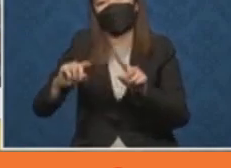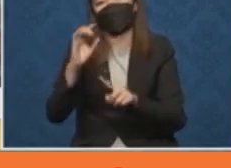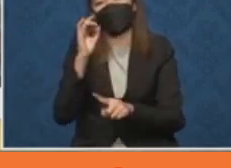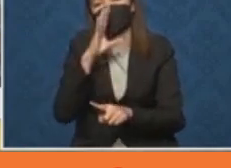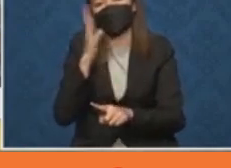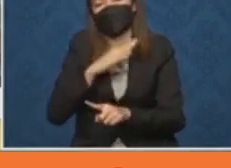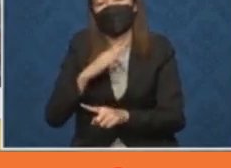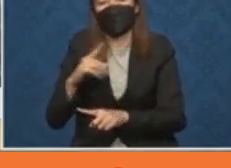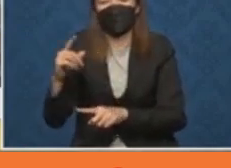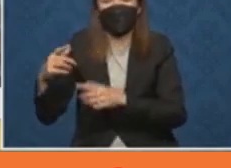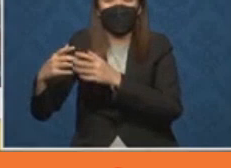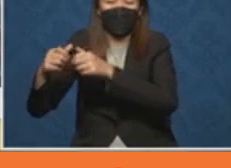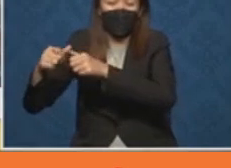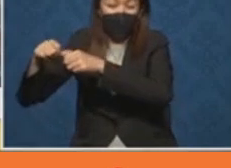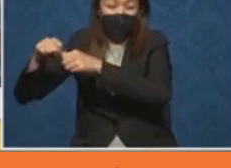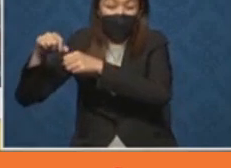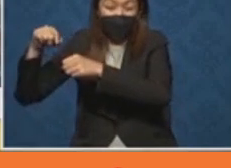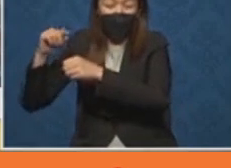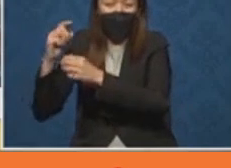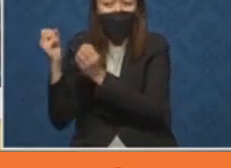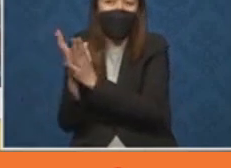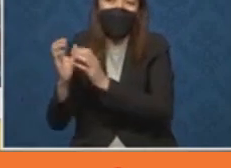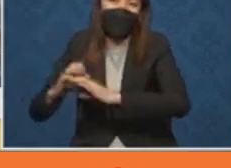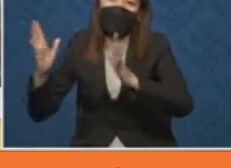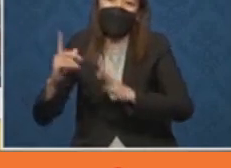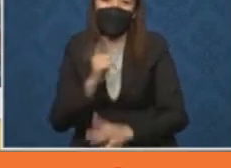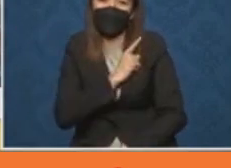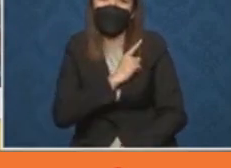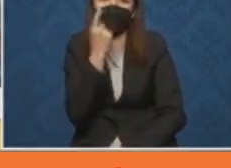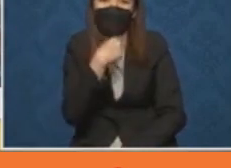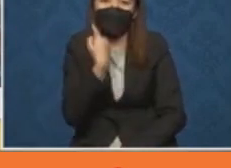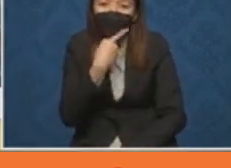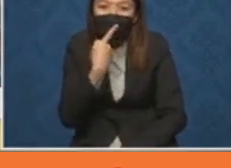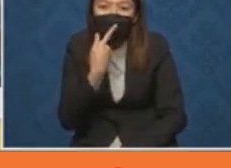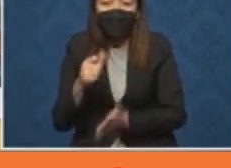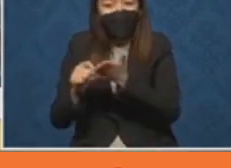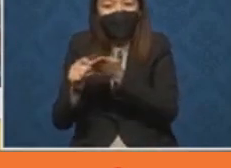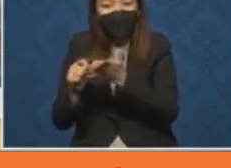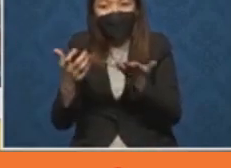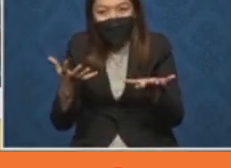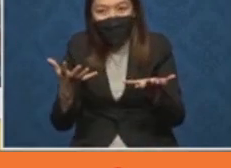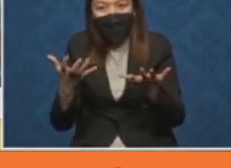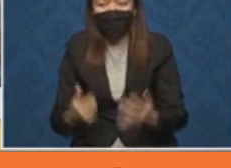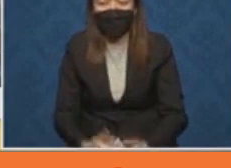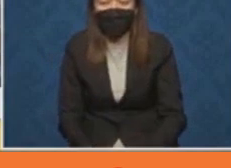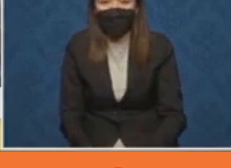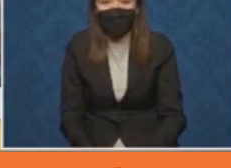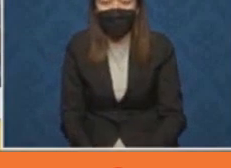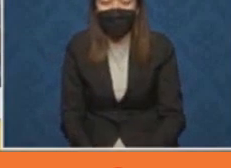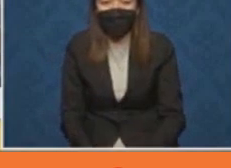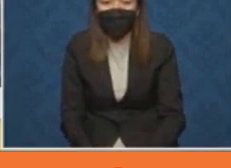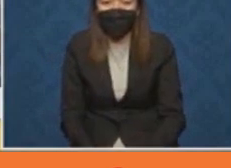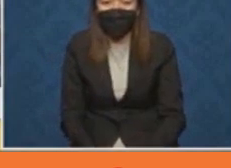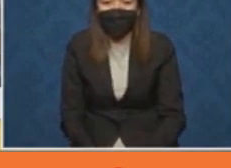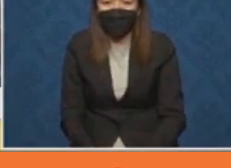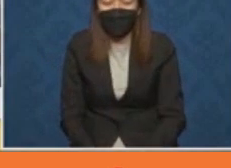นีตัวกาสระเบิขึมาใครจะเปคนรพี่ชอบครัเราจะแ้ไขเรื่องนี้ยัไงผลการ